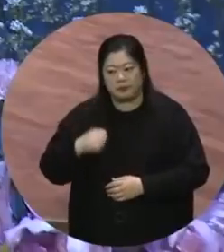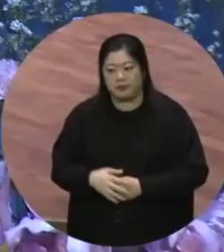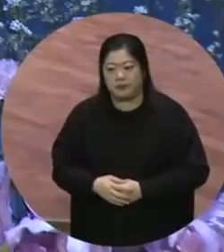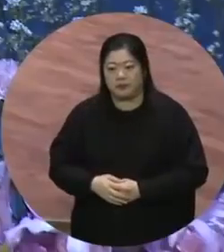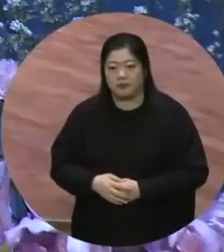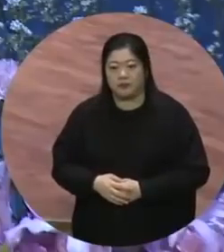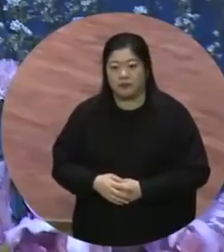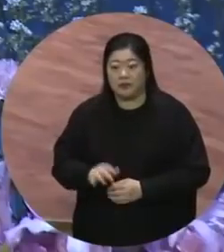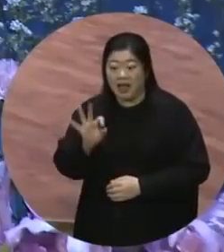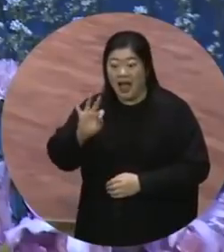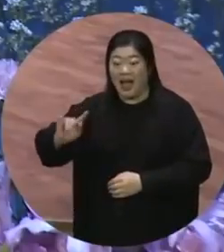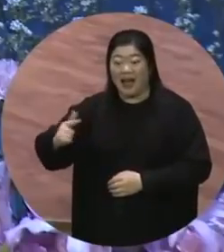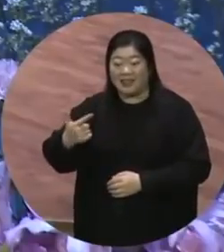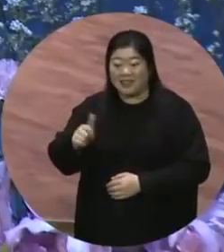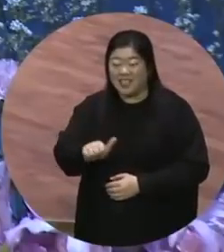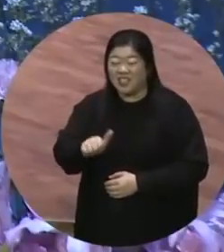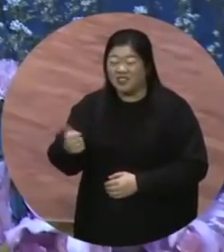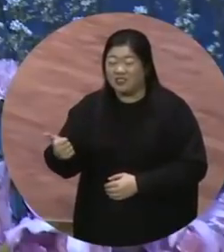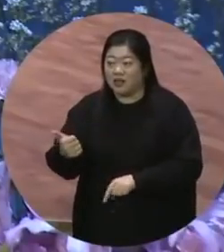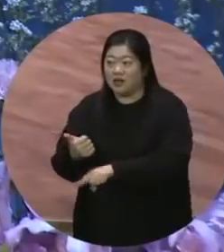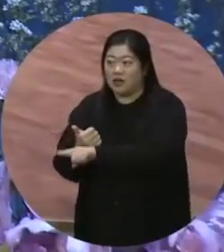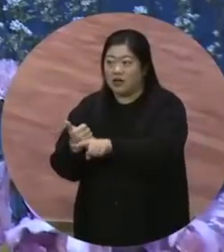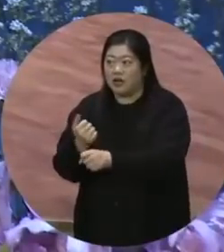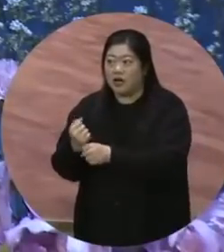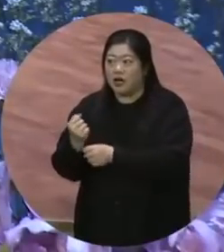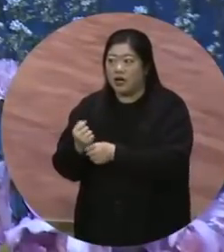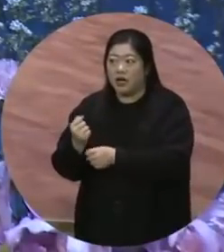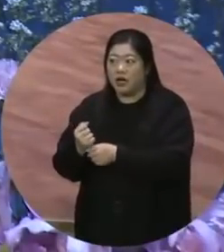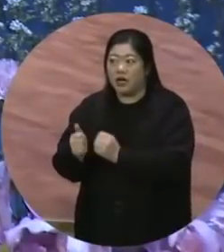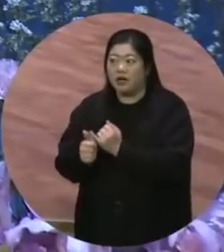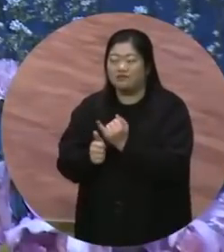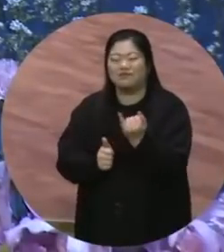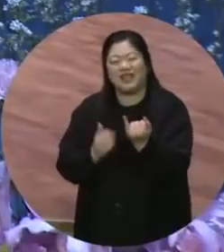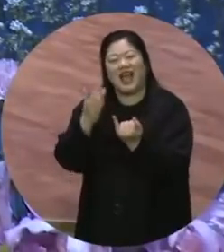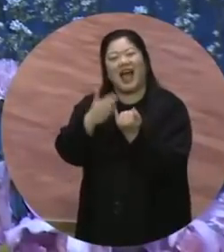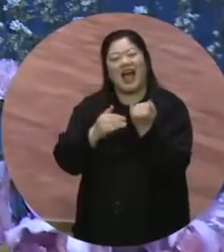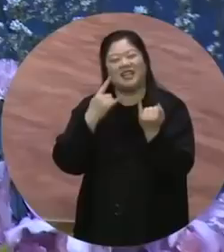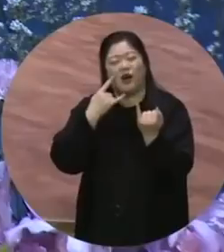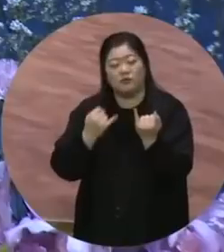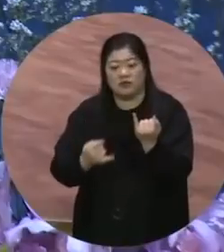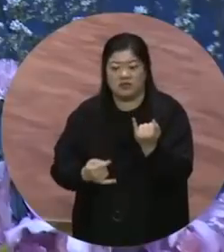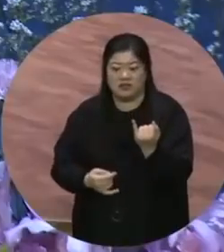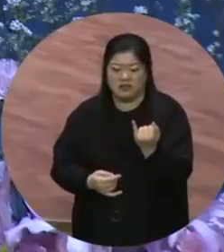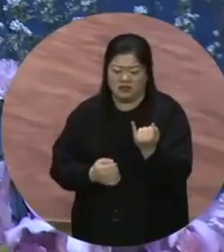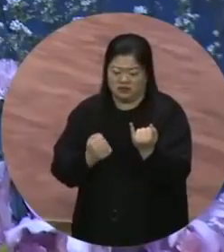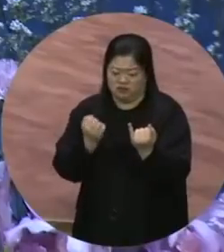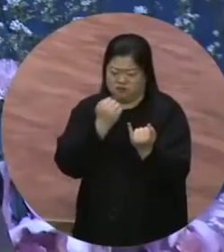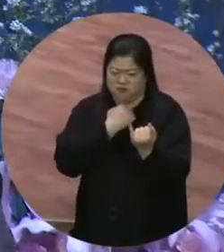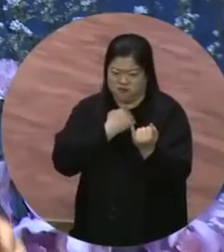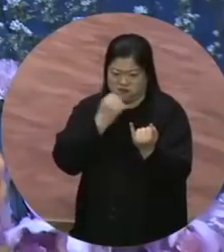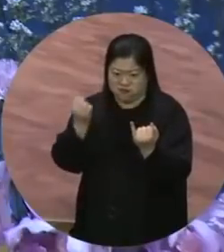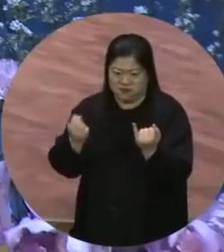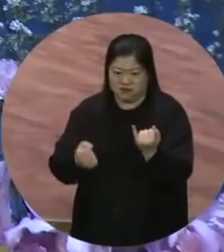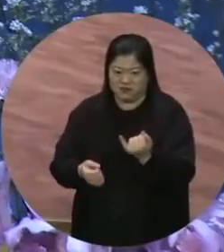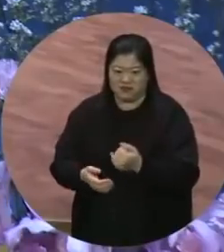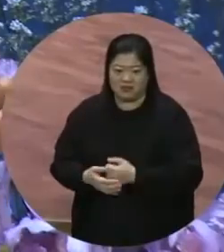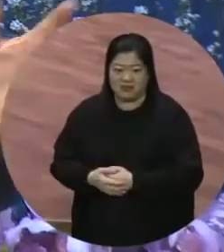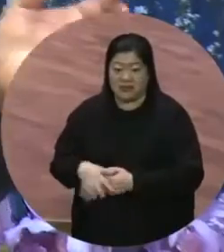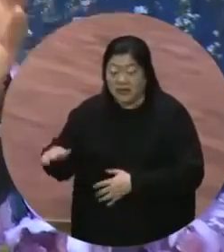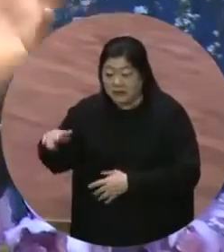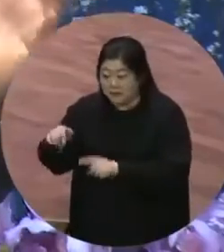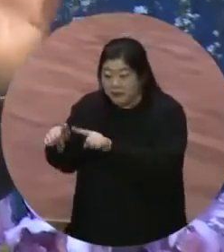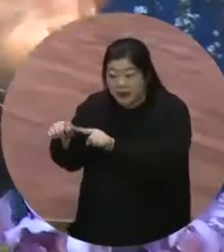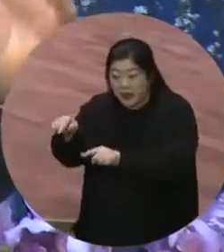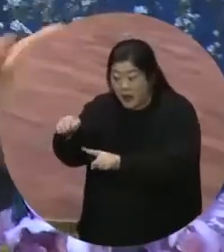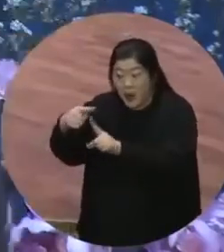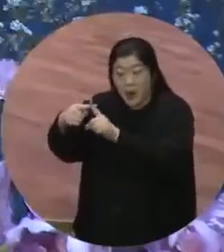안상홍 죽고 나니까 부인 장길자를 어머니 하나님으로. 말 되는 소리입니까? 인터넷 들어가 보세요. 홈페이지가요,